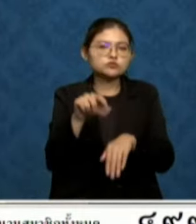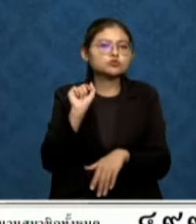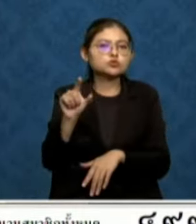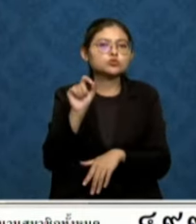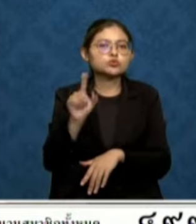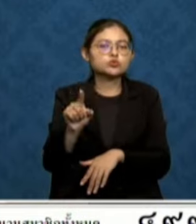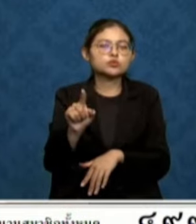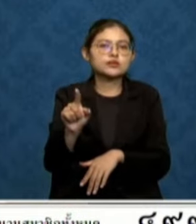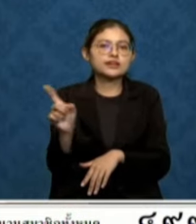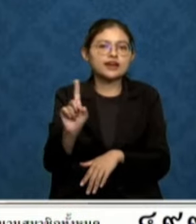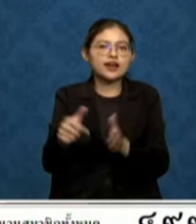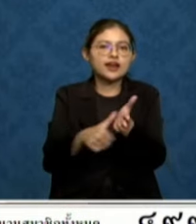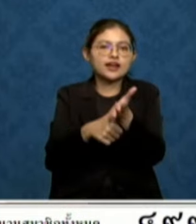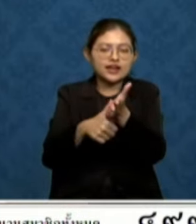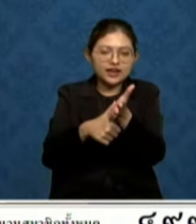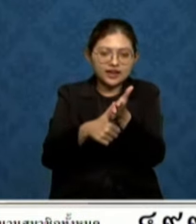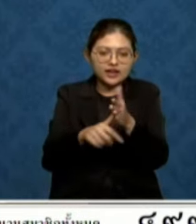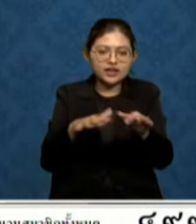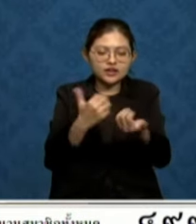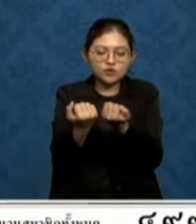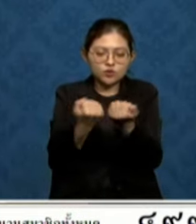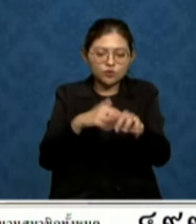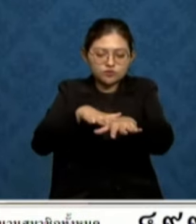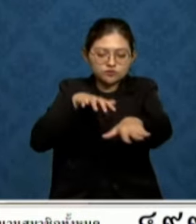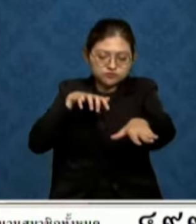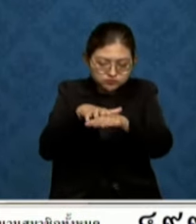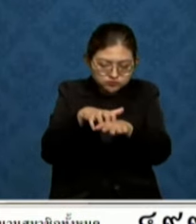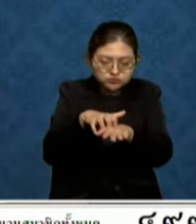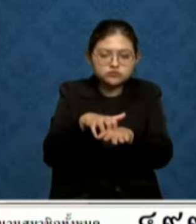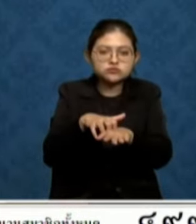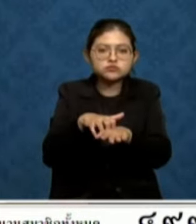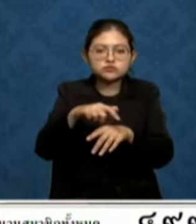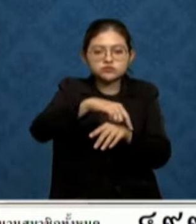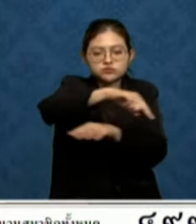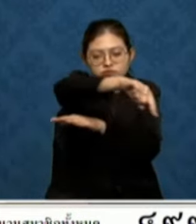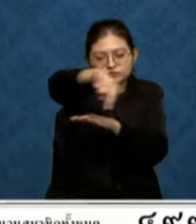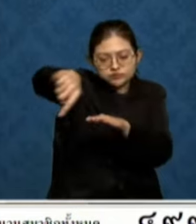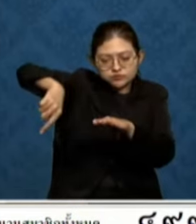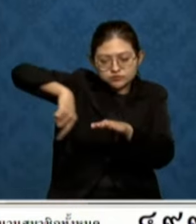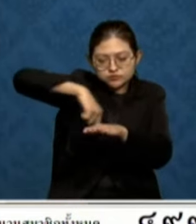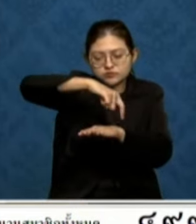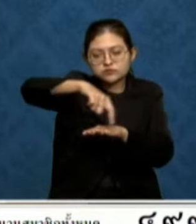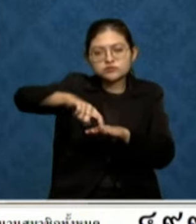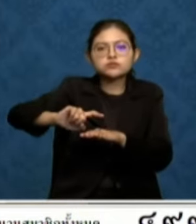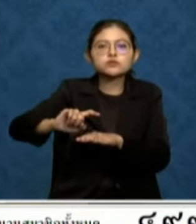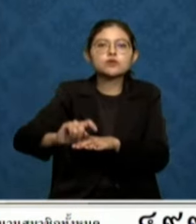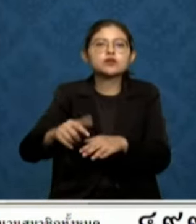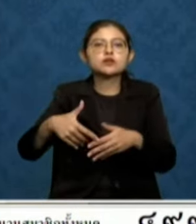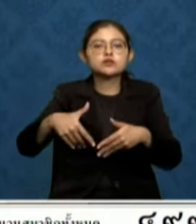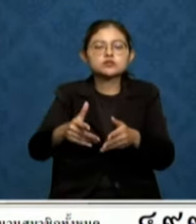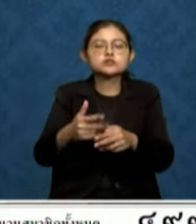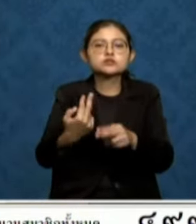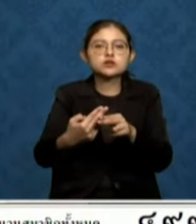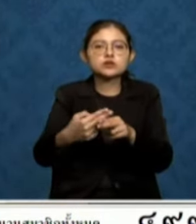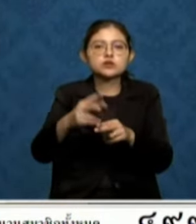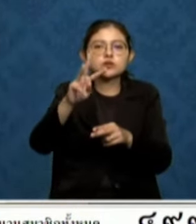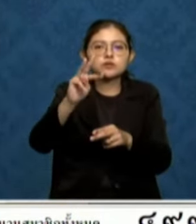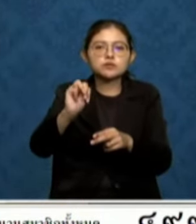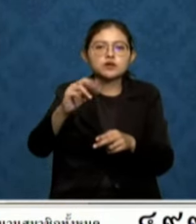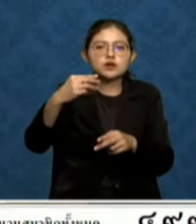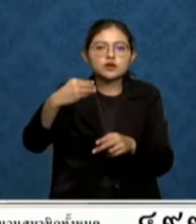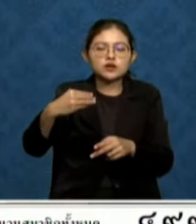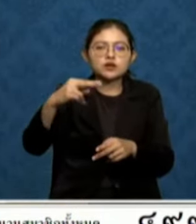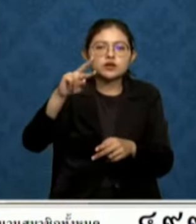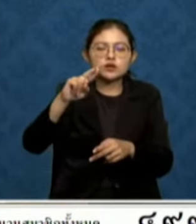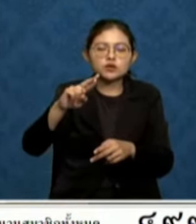รีบการแก้ปัญหาการเกิดอุบัติเหตุตรงจุดบริเวณวงเวียนตรงถนนมโนรานะคะตรงนั้นเนี่ยจะเป็นบริเว